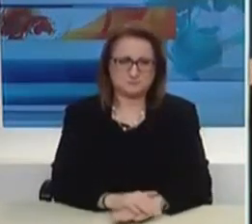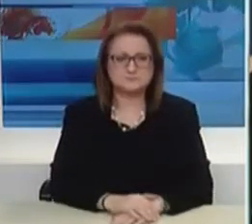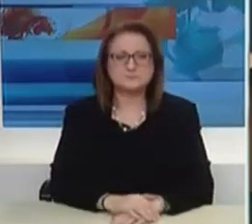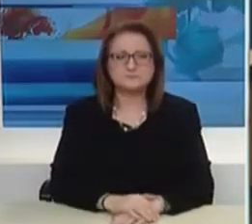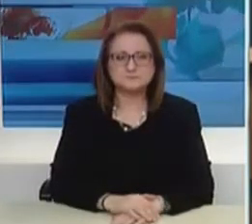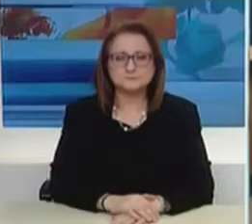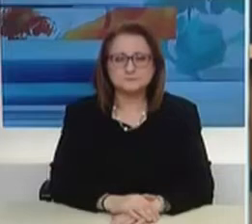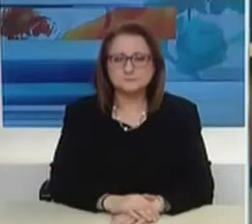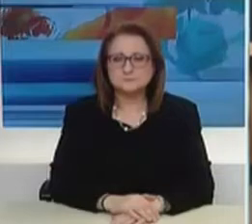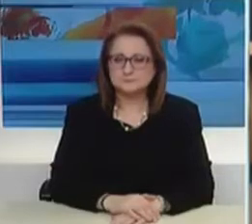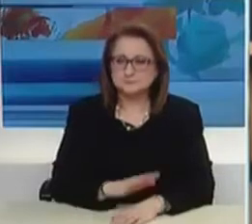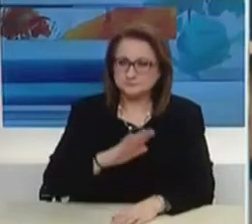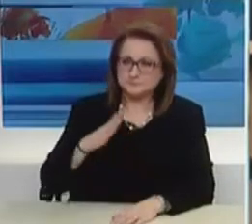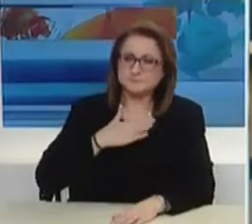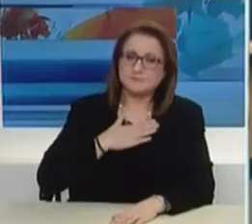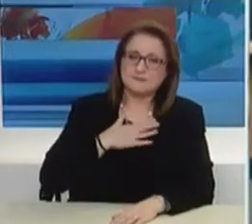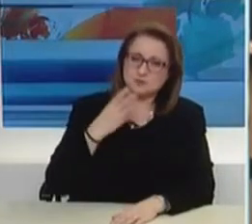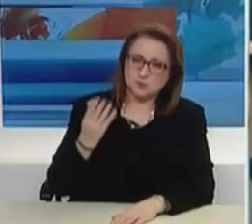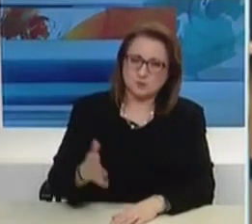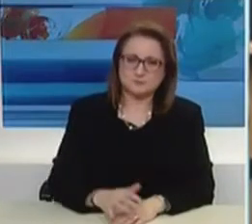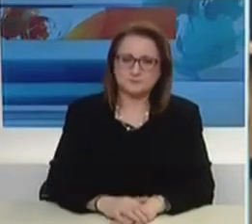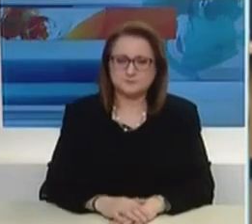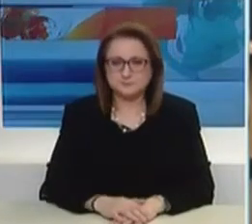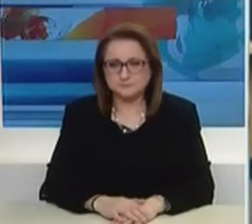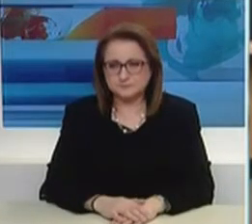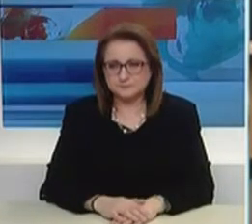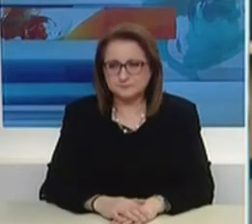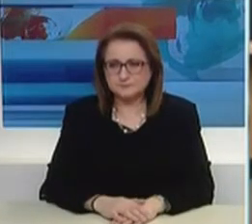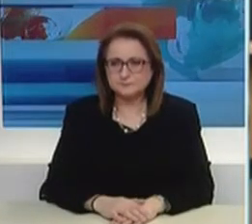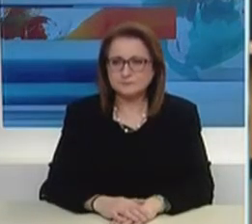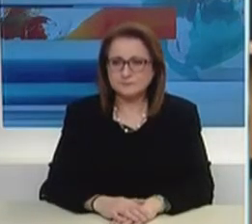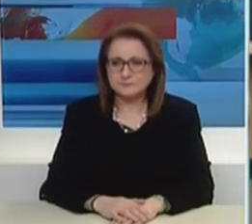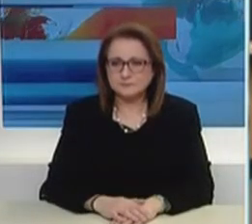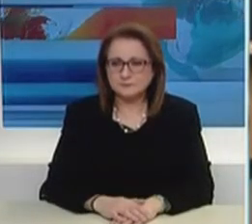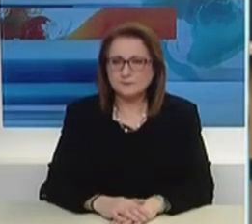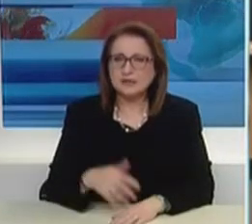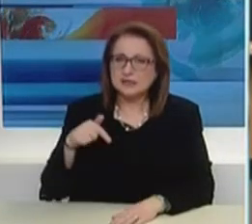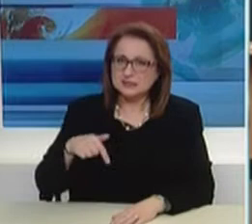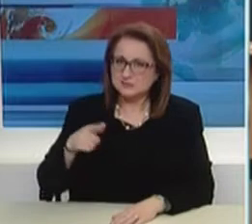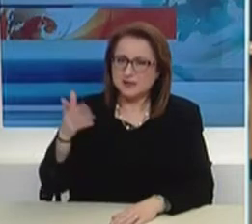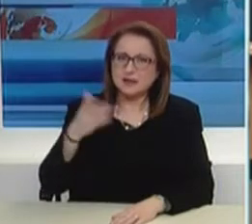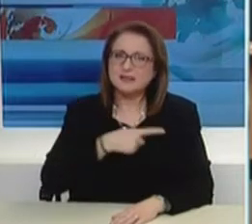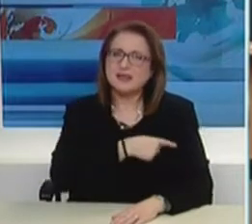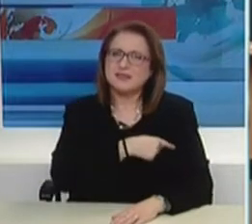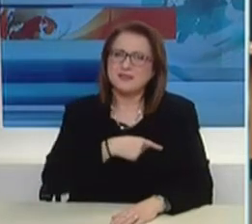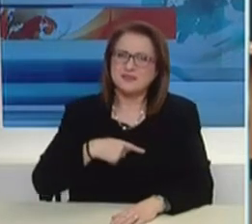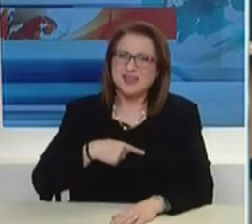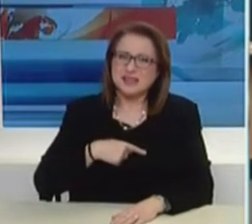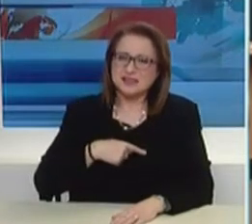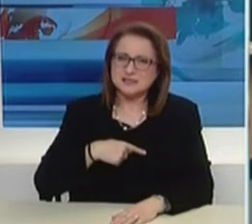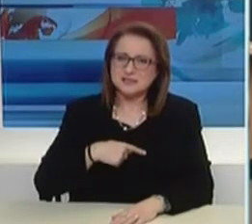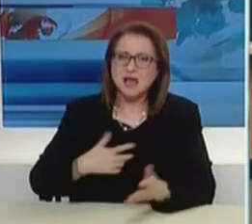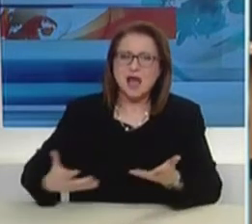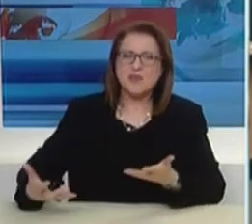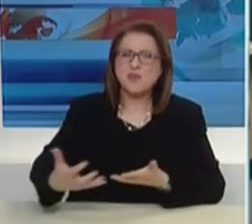Ευχαριστούμε, κυρία Απαλλαγάκη. Είναι ακόμα μαζί μας απόψε του Υπουργείου Υγείας ο Διοικητής Ανεξάρτητης Αρχής Δημοσίων Εσόδων, ο